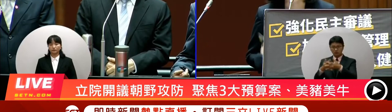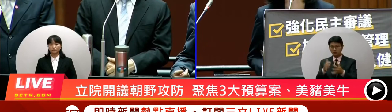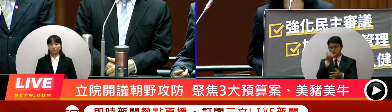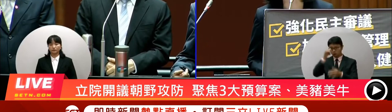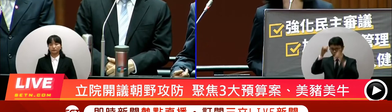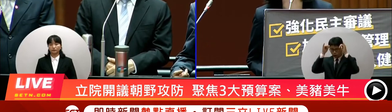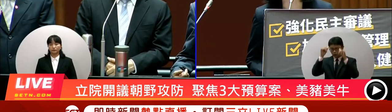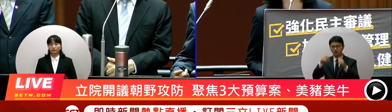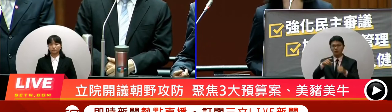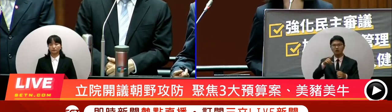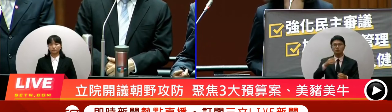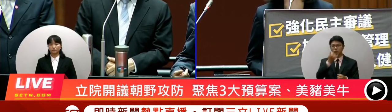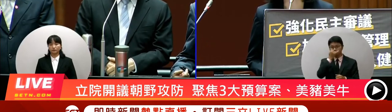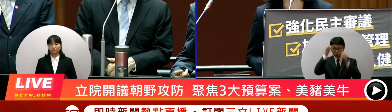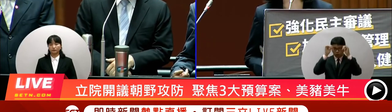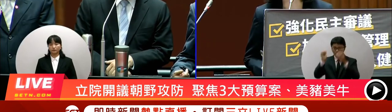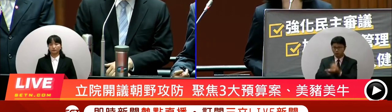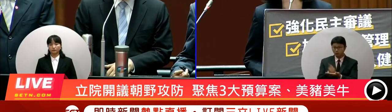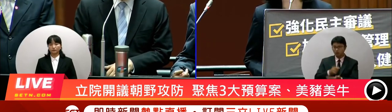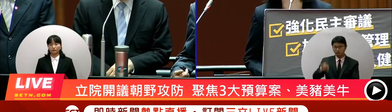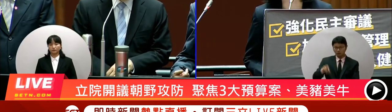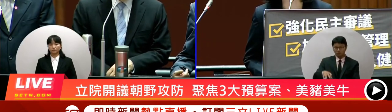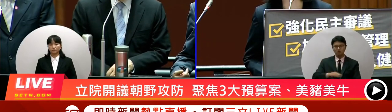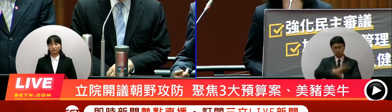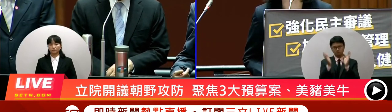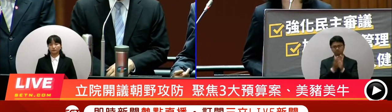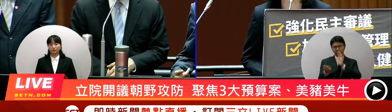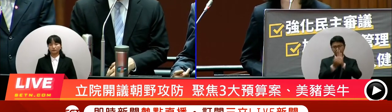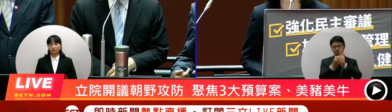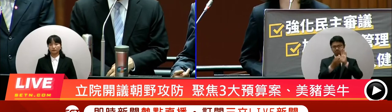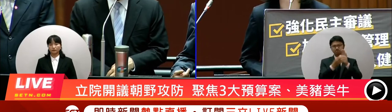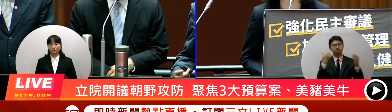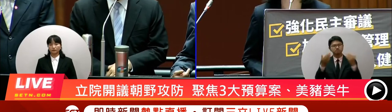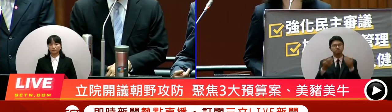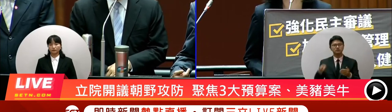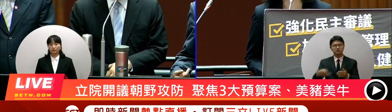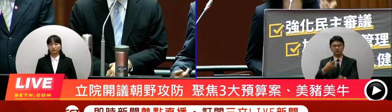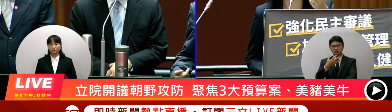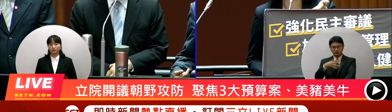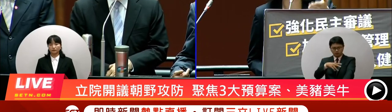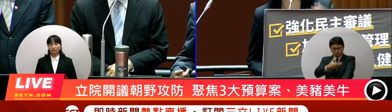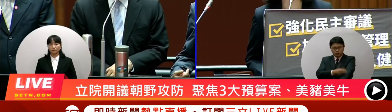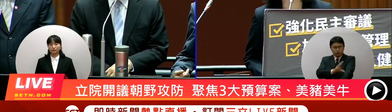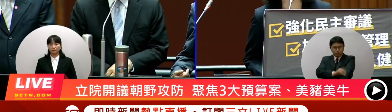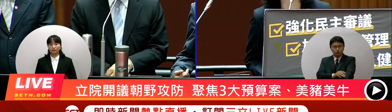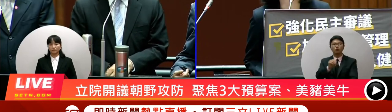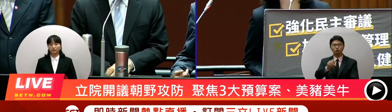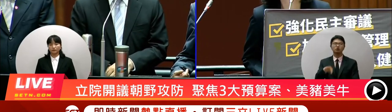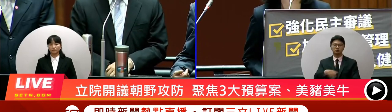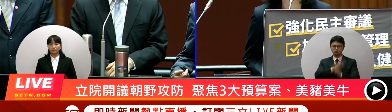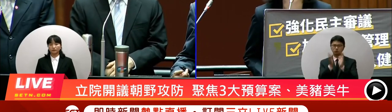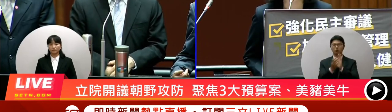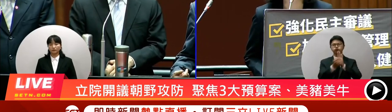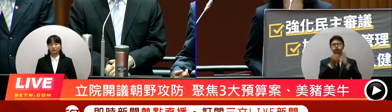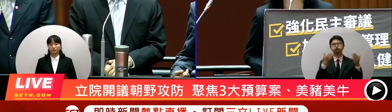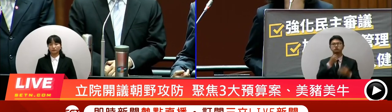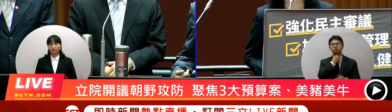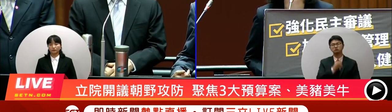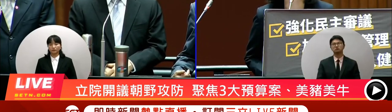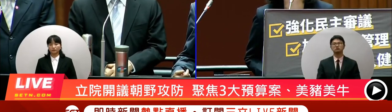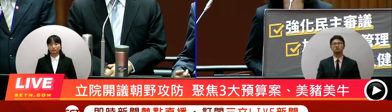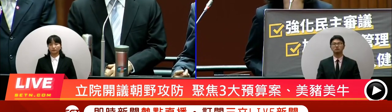管来自哪里的牛肉和猪肉都应该要能清楚标示是否含有莱克多巴胺。那刚刚主委有提到说如果含